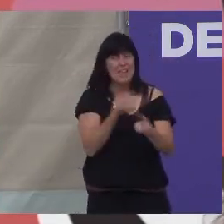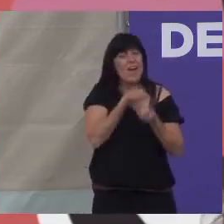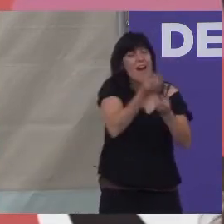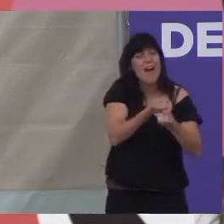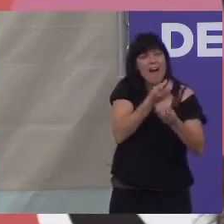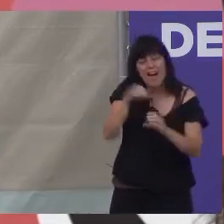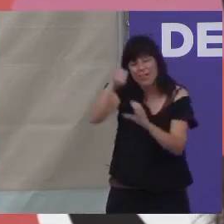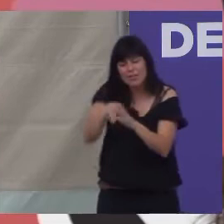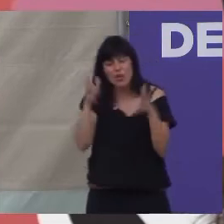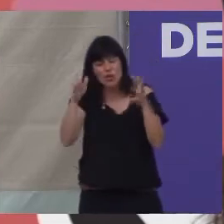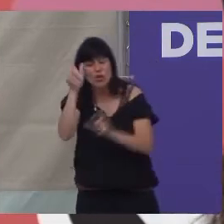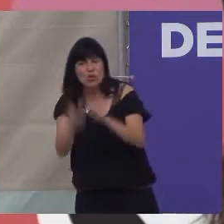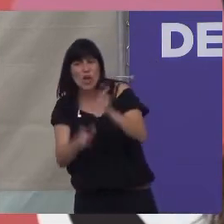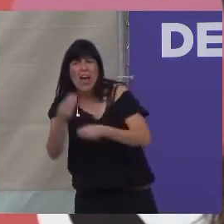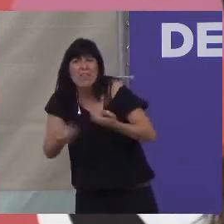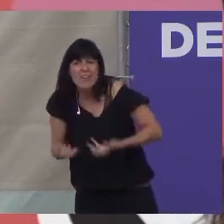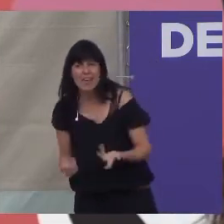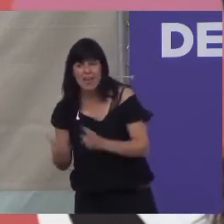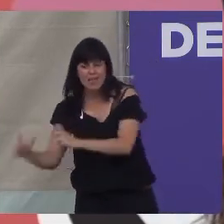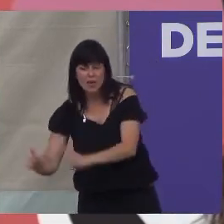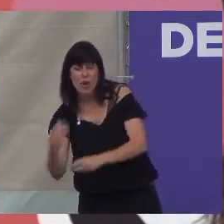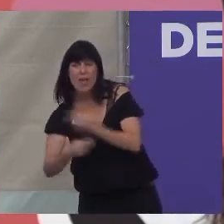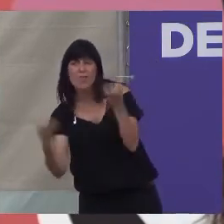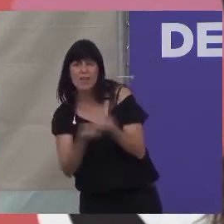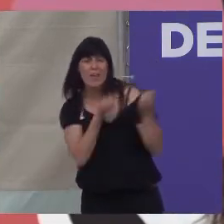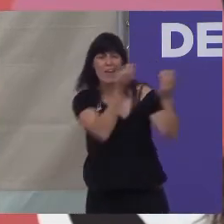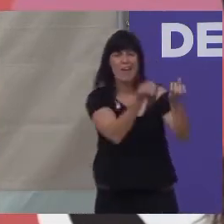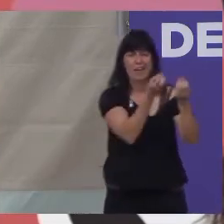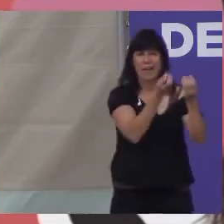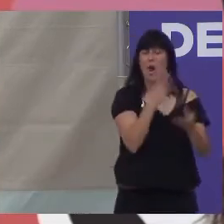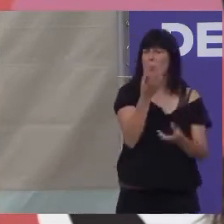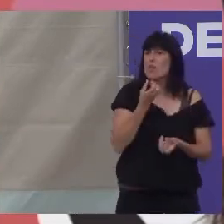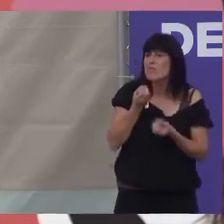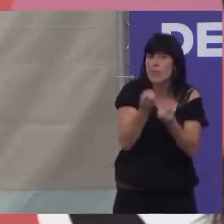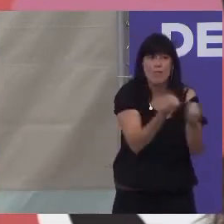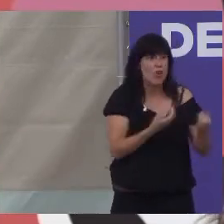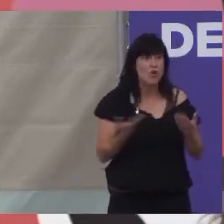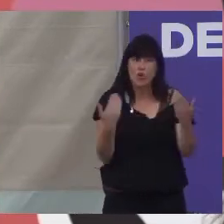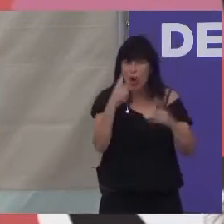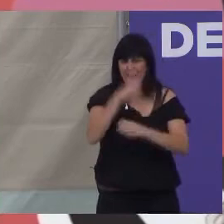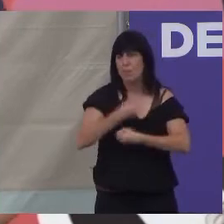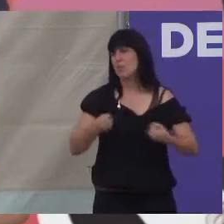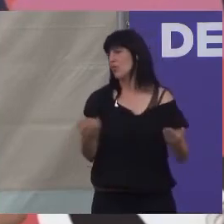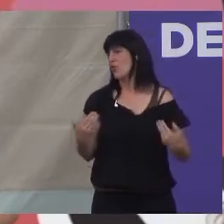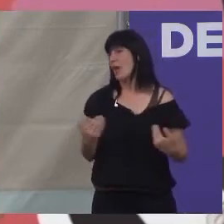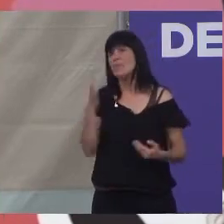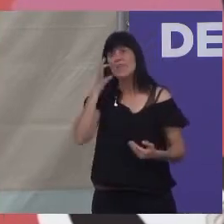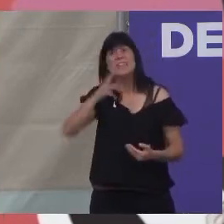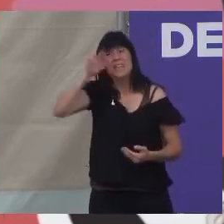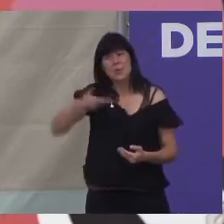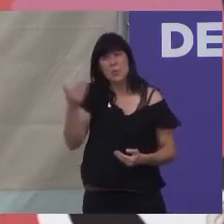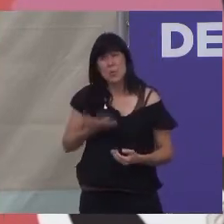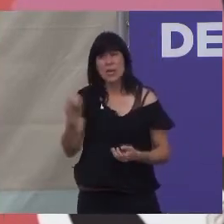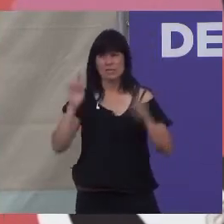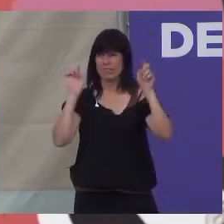consells ciutadans, el que fan els nostres cercles, perquè sense informació no n'hi ha empoderament. I sobretot també formació, perquè